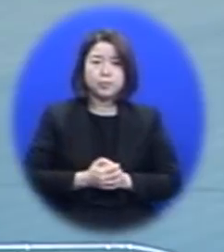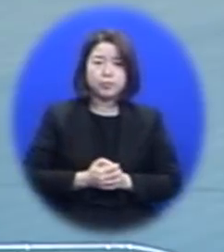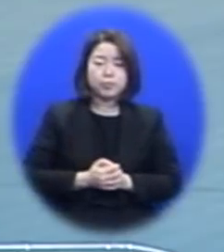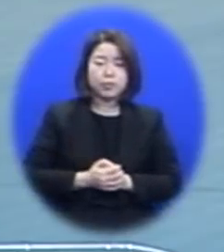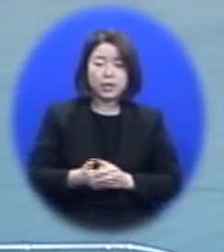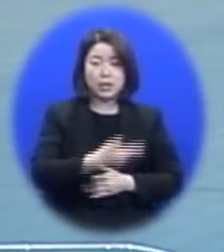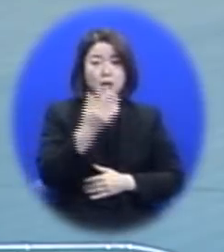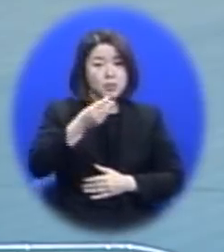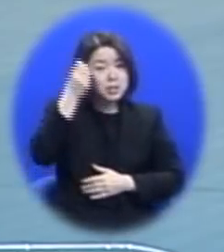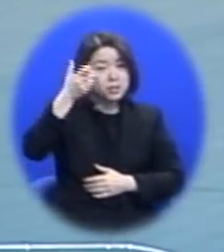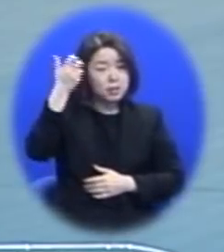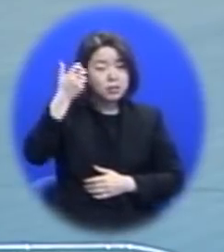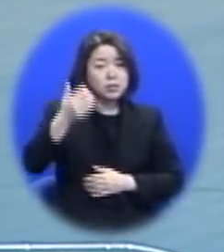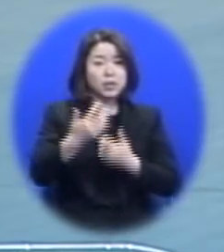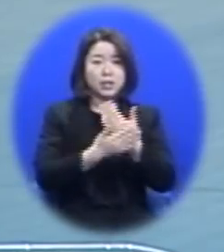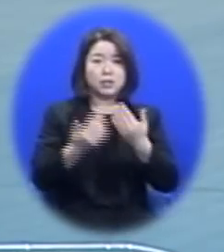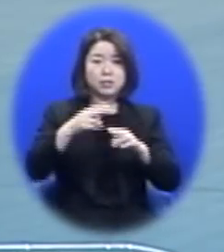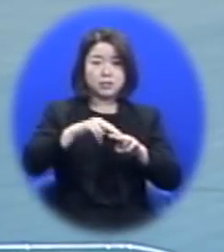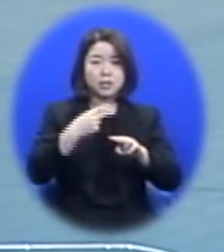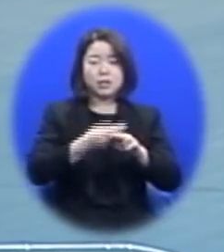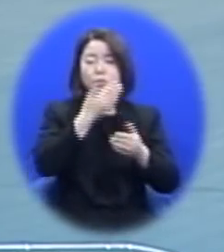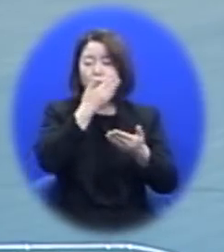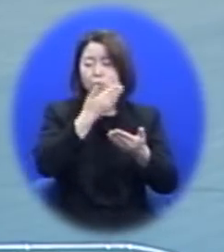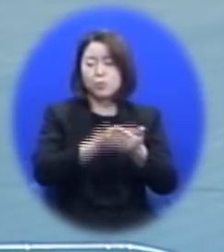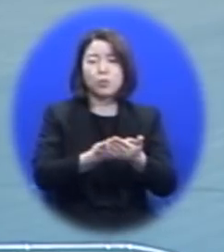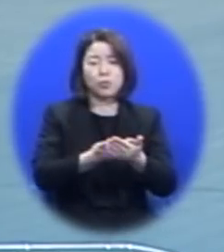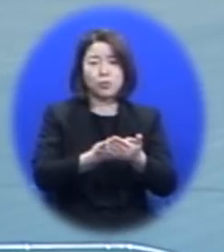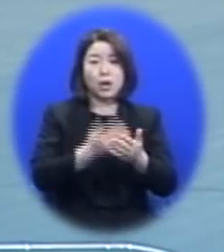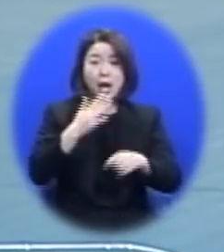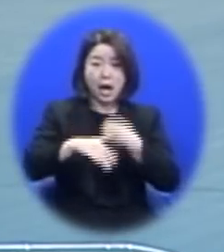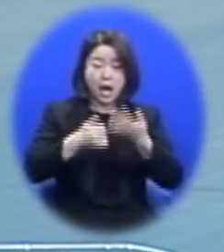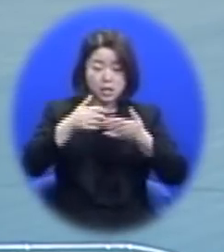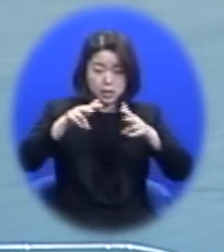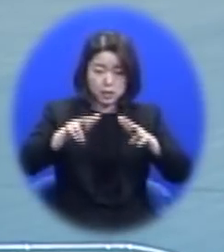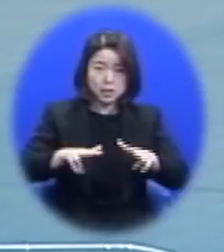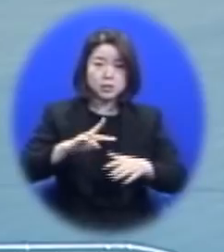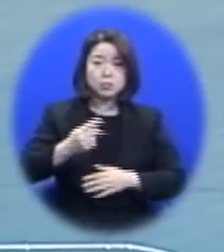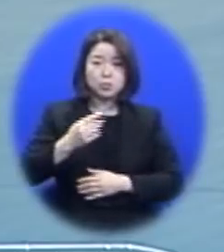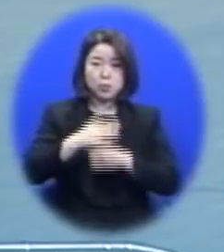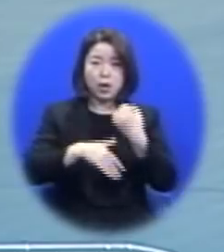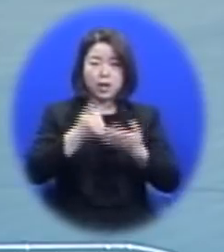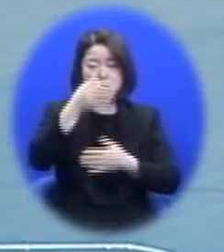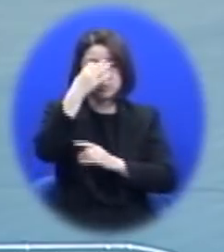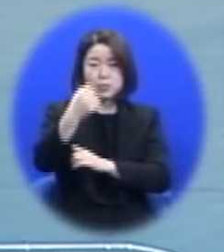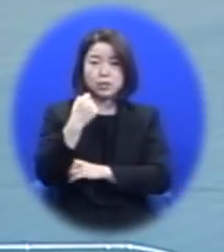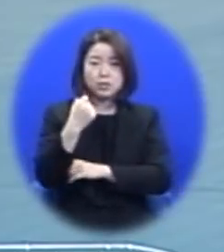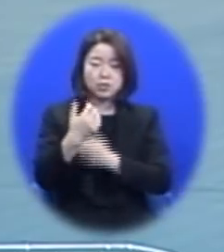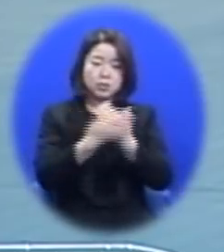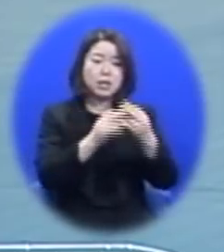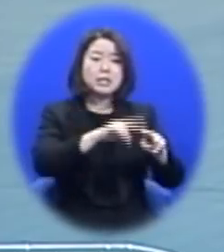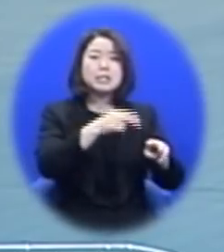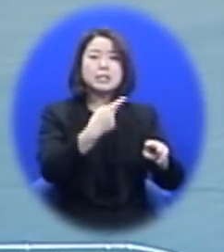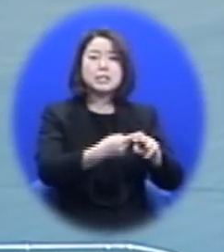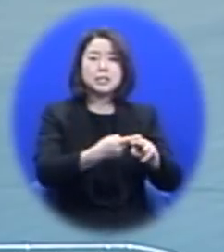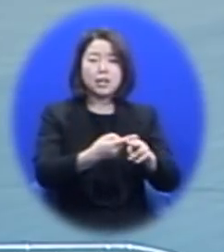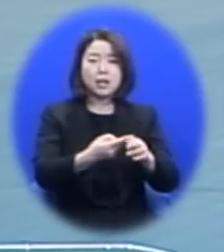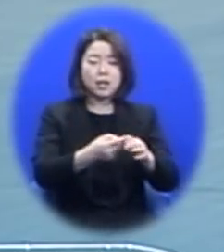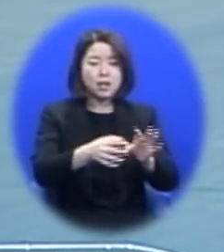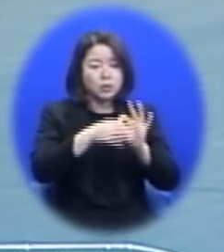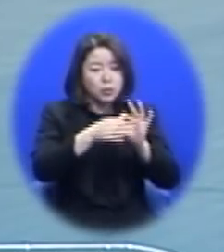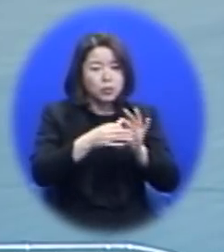성령의 은사는 소중한 것입니다. 하나님은 지금도 하나님의 능력을 은사를 통해서 드러내시기를